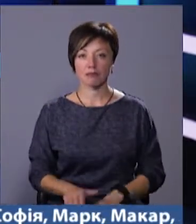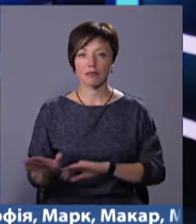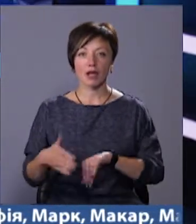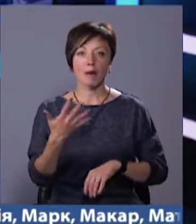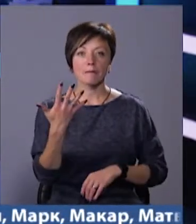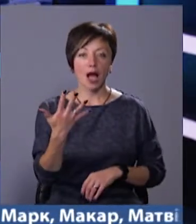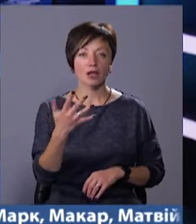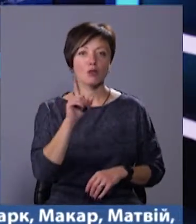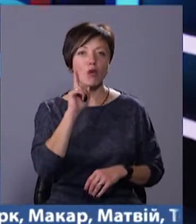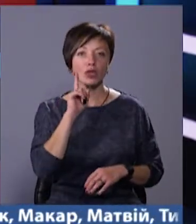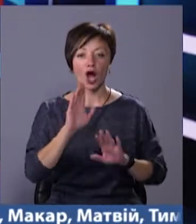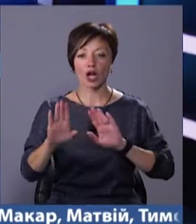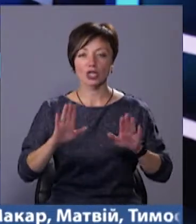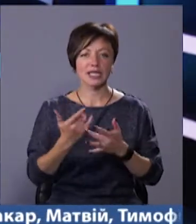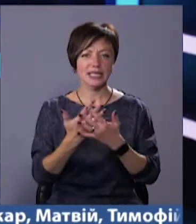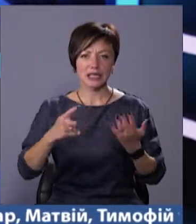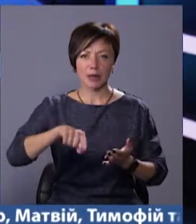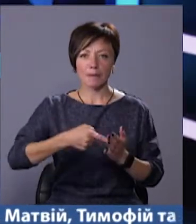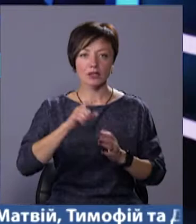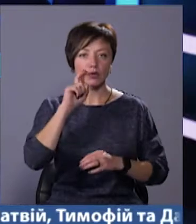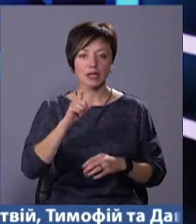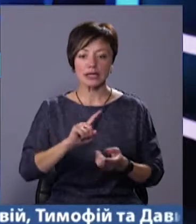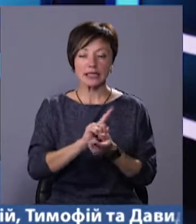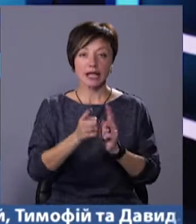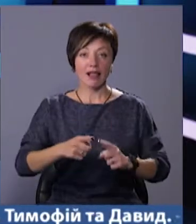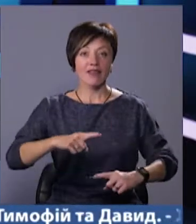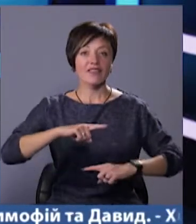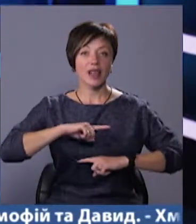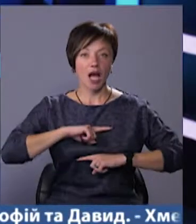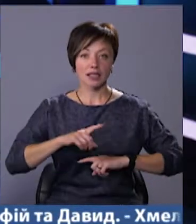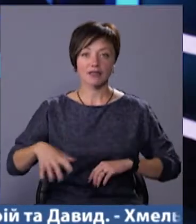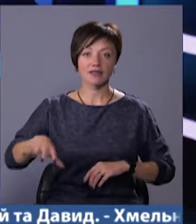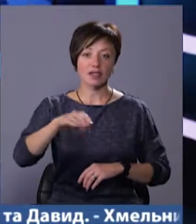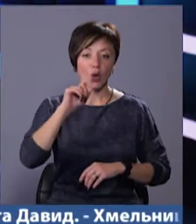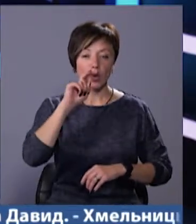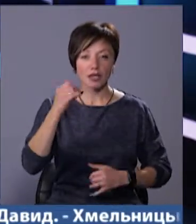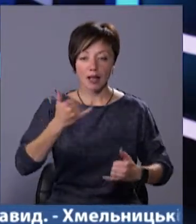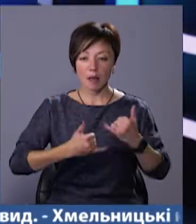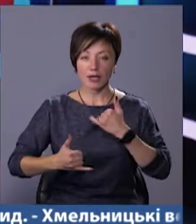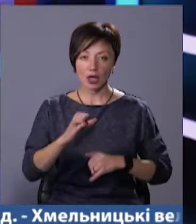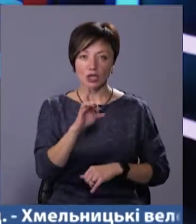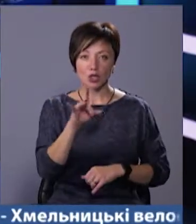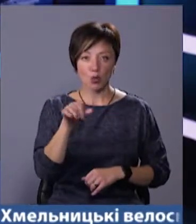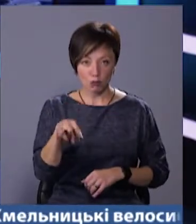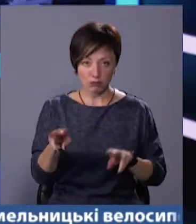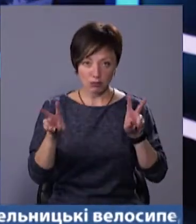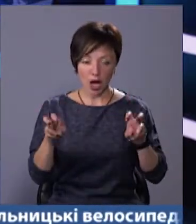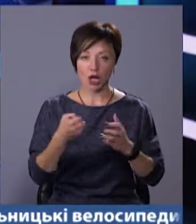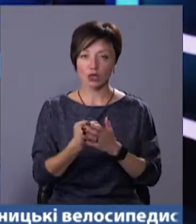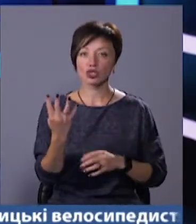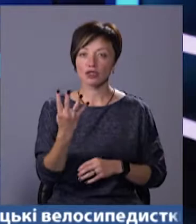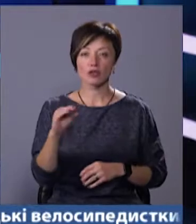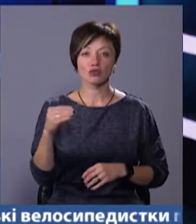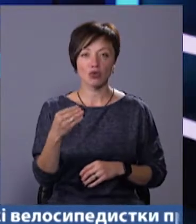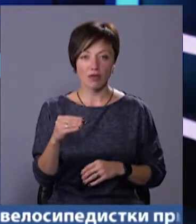молодих режисерів з різних міст країни стали фіналістами Всеукраїнської лабораторії «Струм». Тепер вони до 4 жовтня